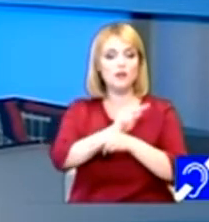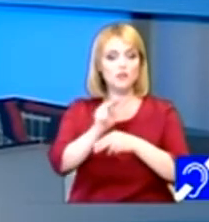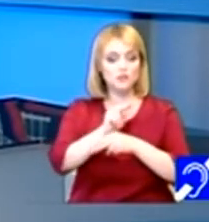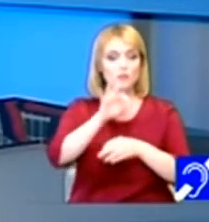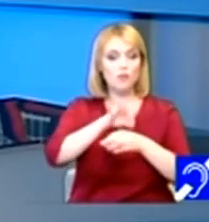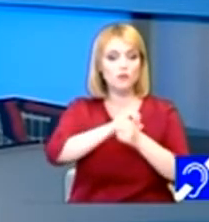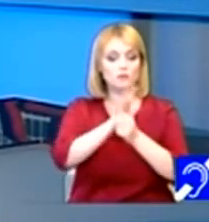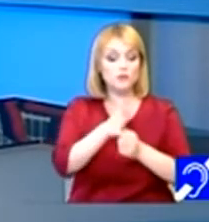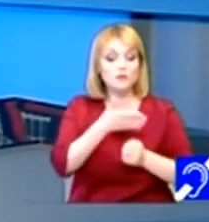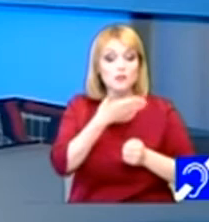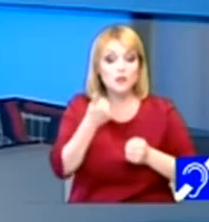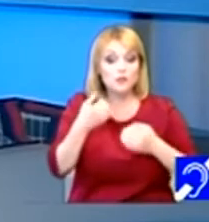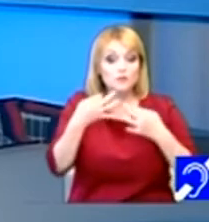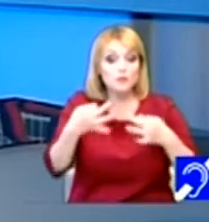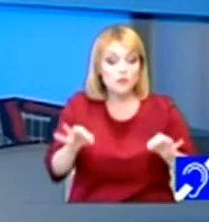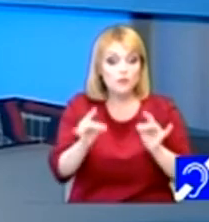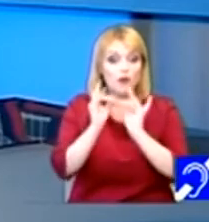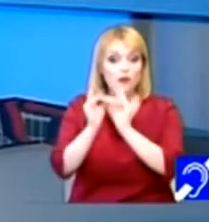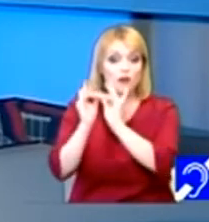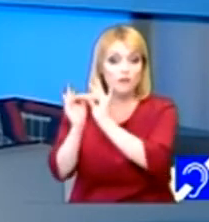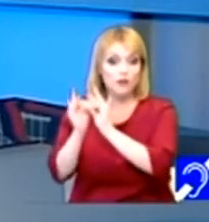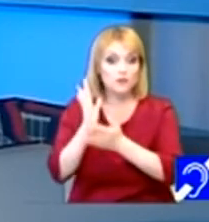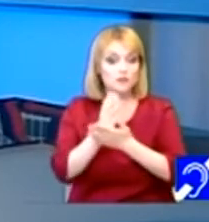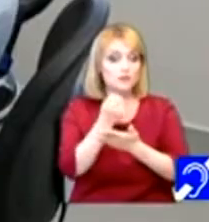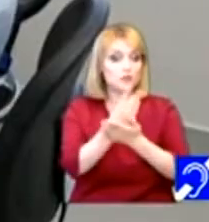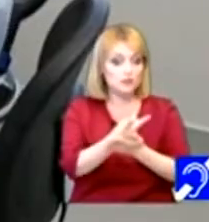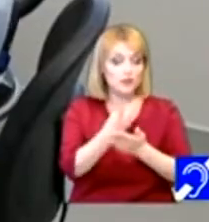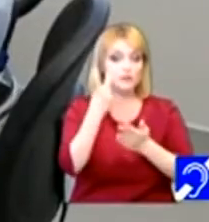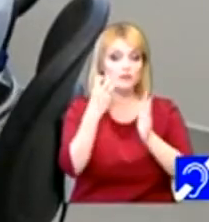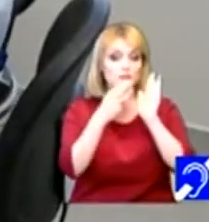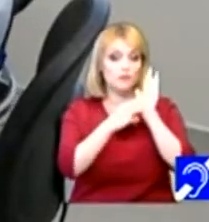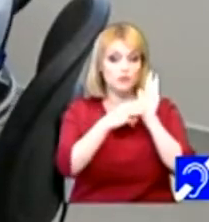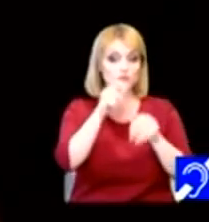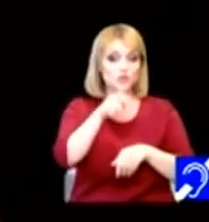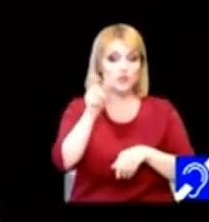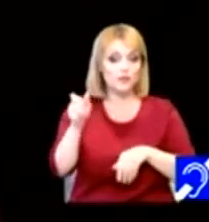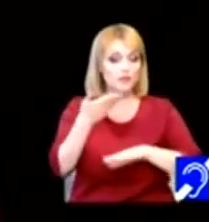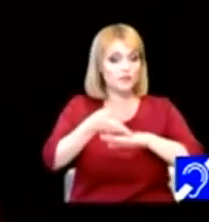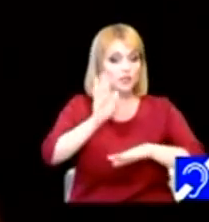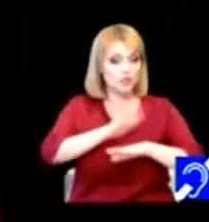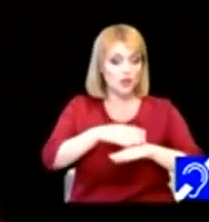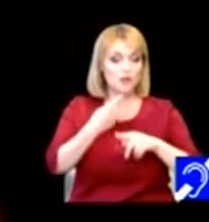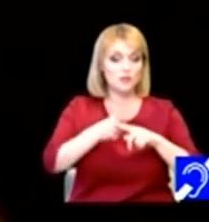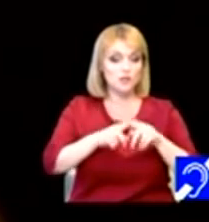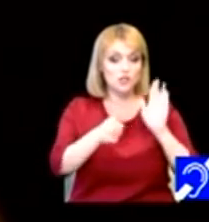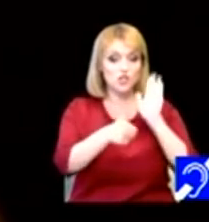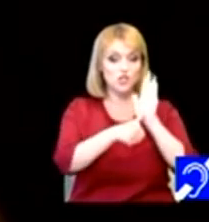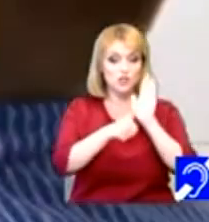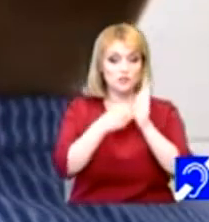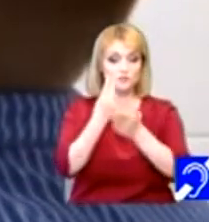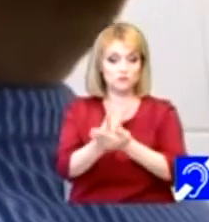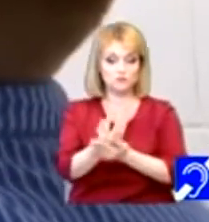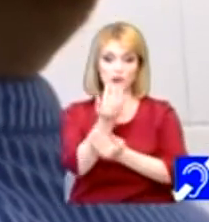COVID-19 nu mai este niciun pat liber. Sunt internați 208 pacienți în stare gravă, din care 6 sunt conectați la aparatele de